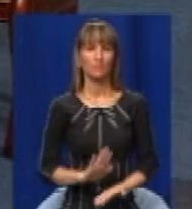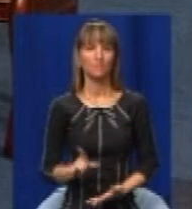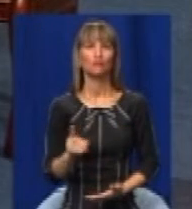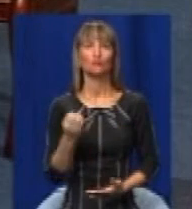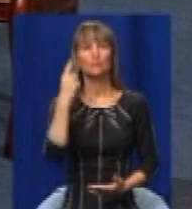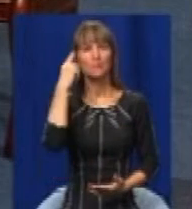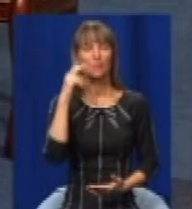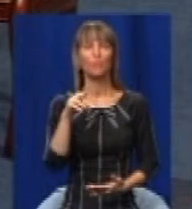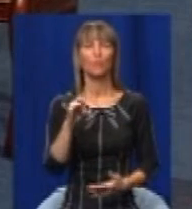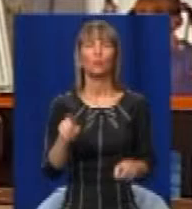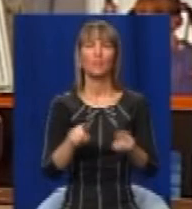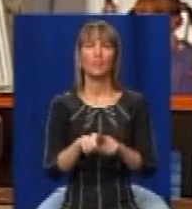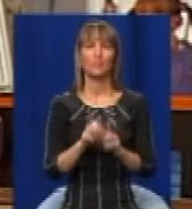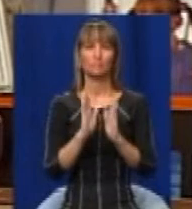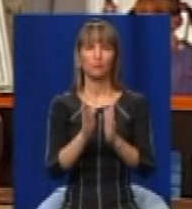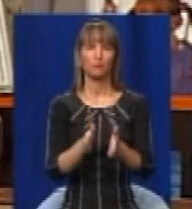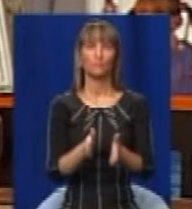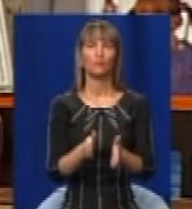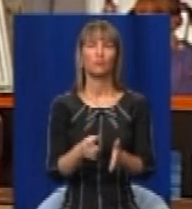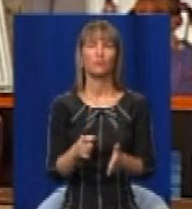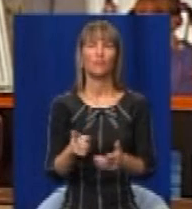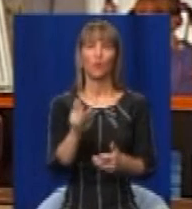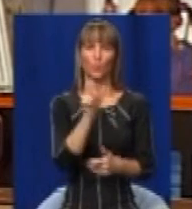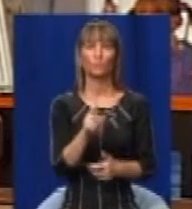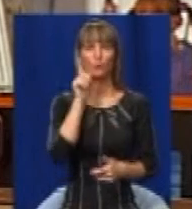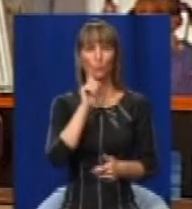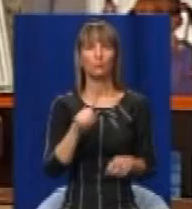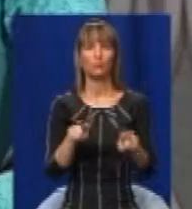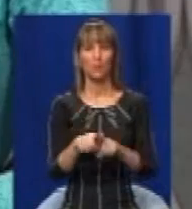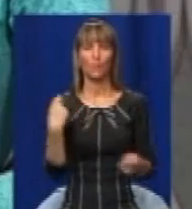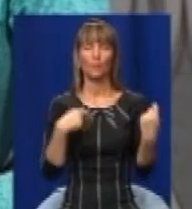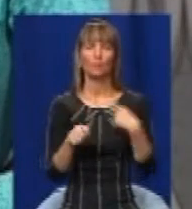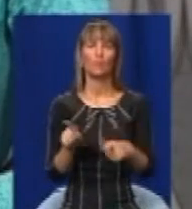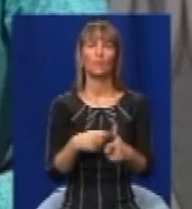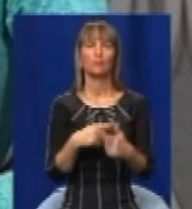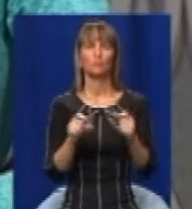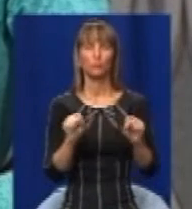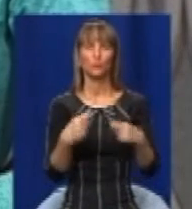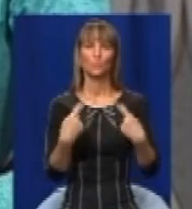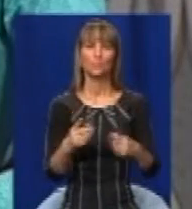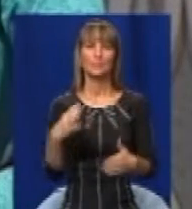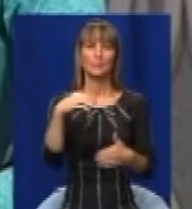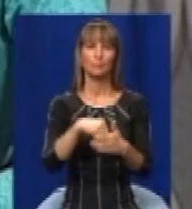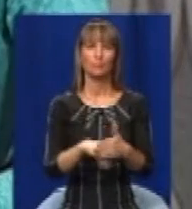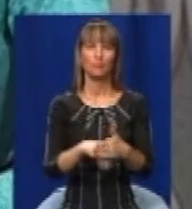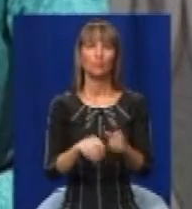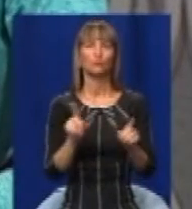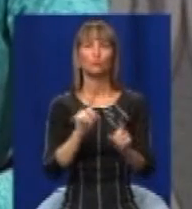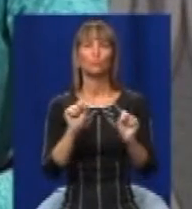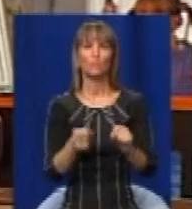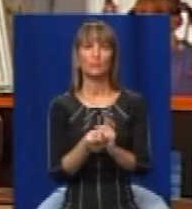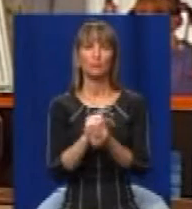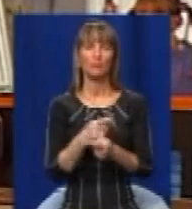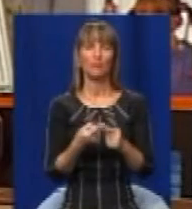про такий стиль? Чи взагалі людям комфортно в ньому, чи може десь якісь ще можна зміни внести в нього? Що можна змінити в цьому